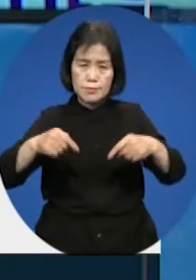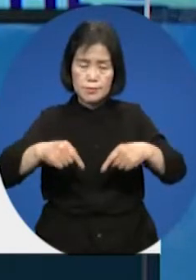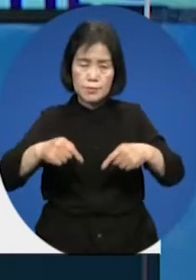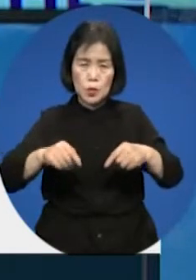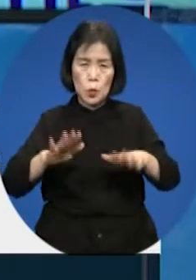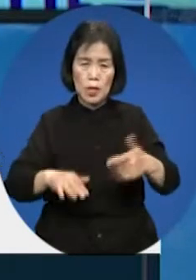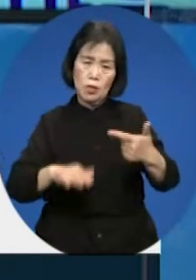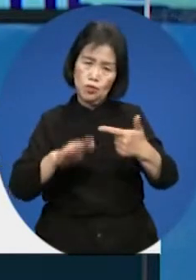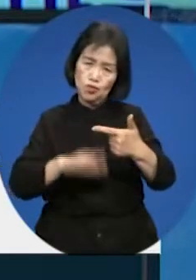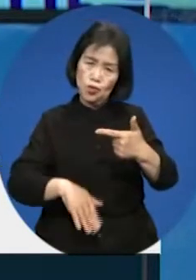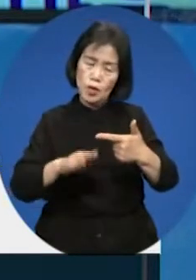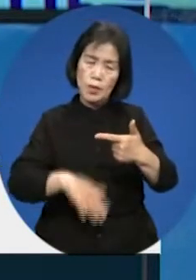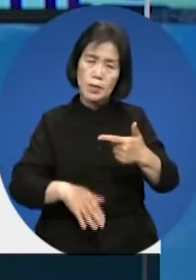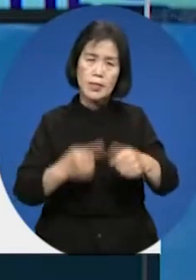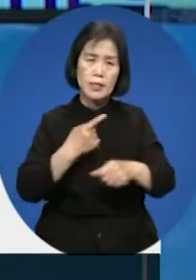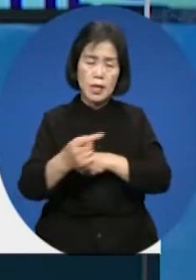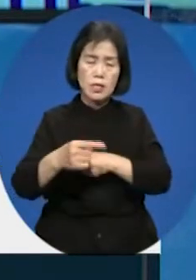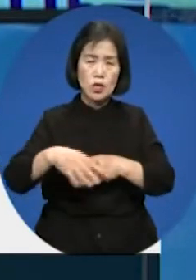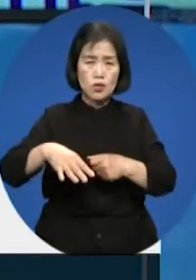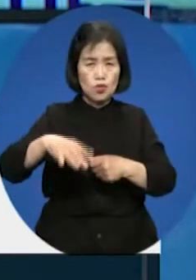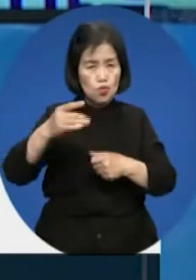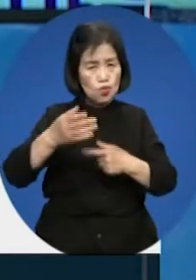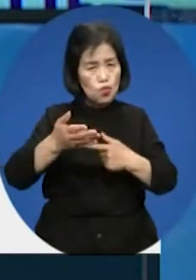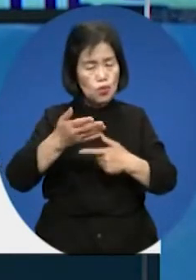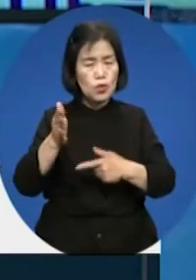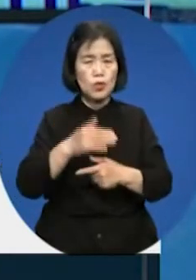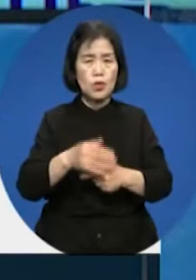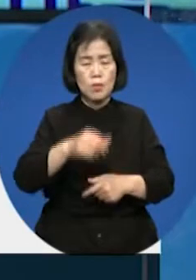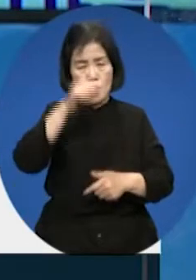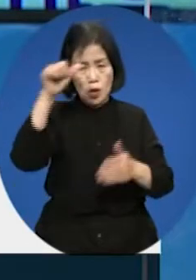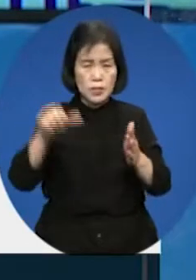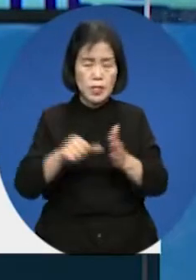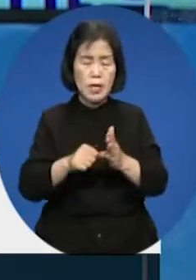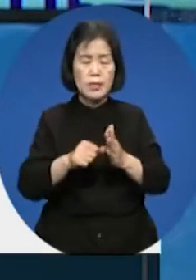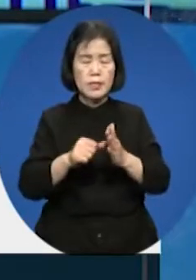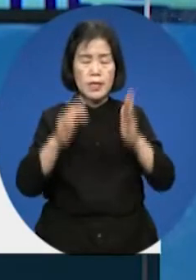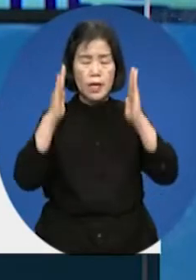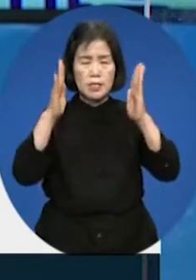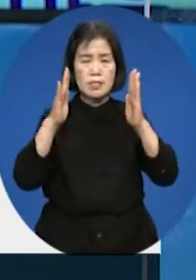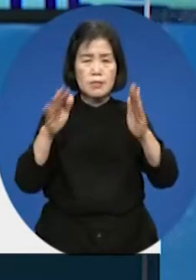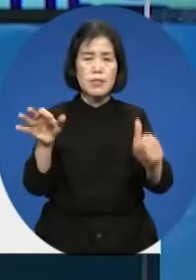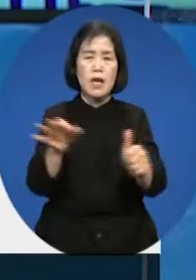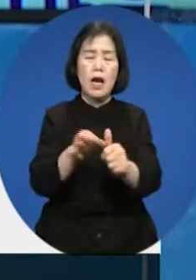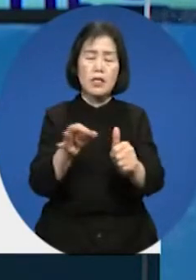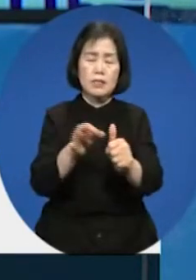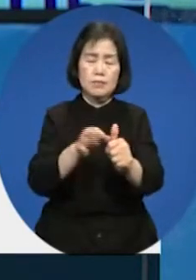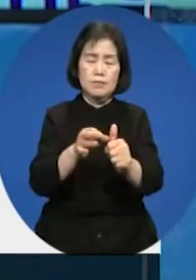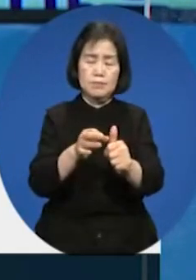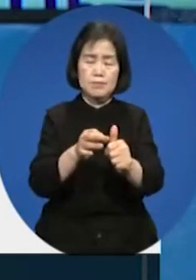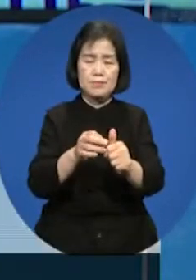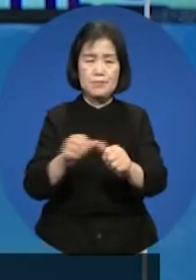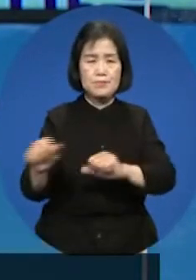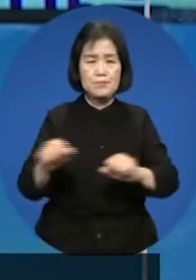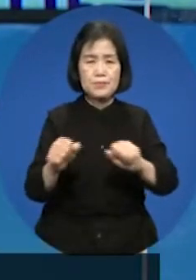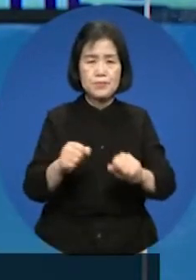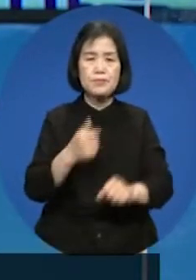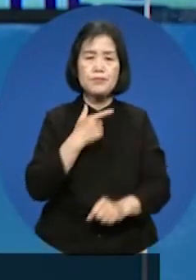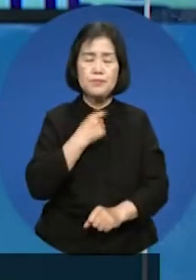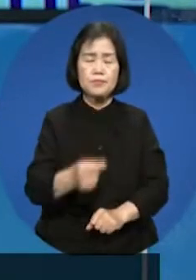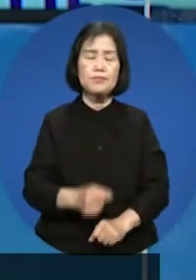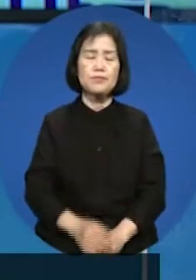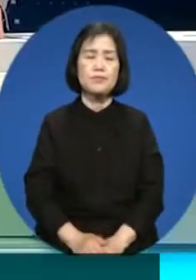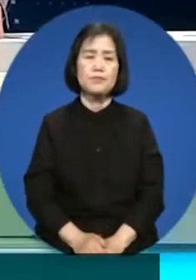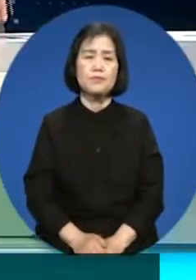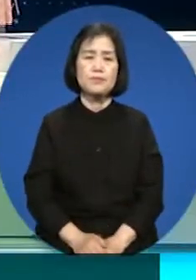올해 하반기 늦어도 내년 초에는 이 평생학급 장학금제를 네. 실행을 하려고 합니다. 그렇군요.